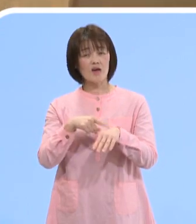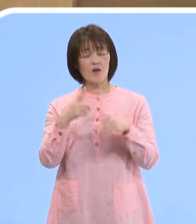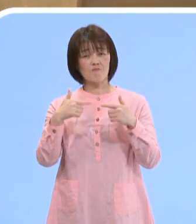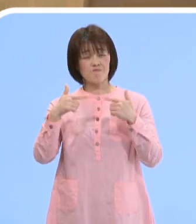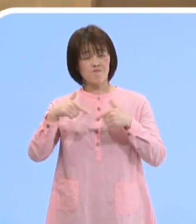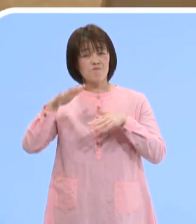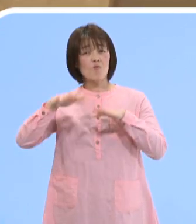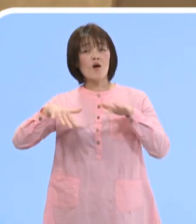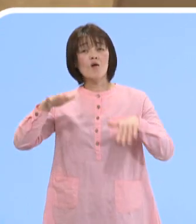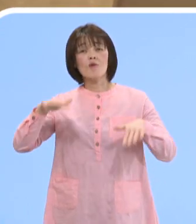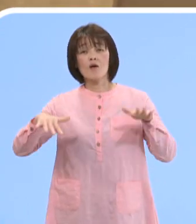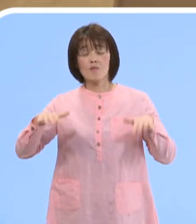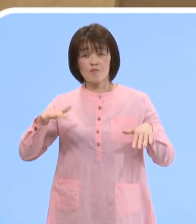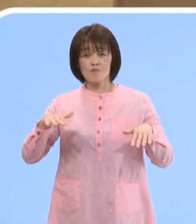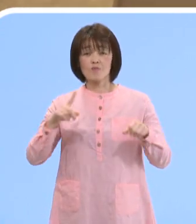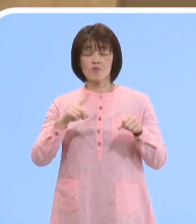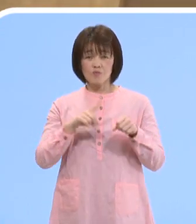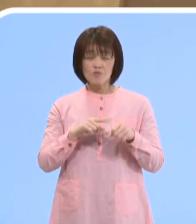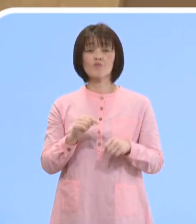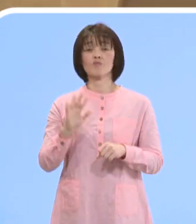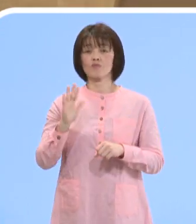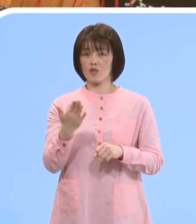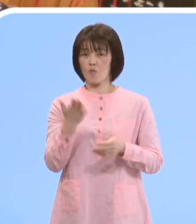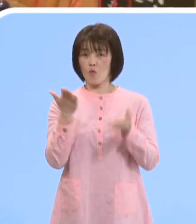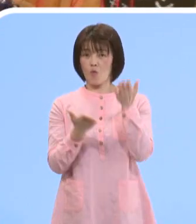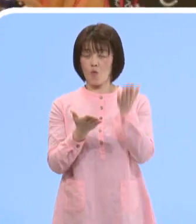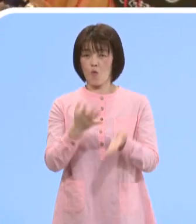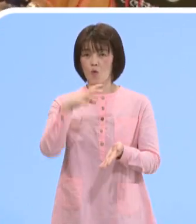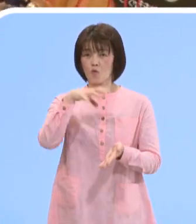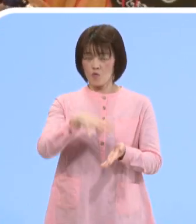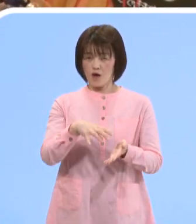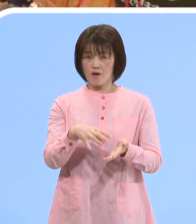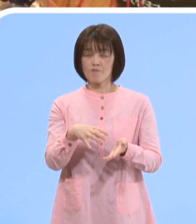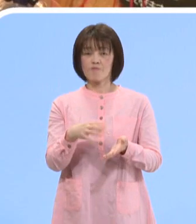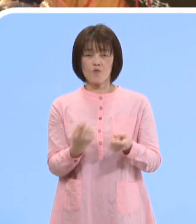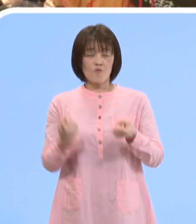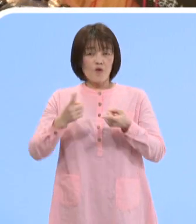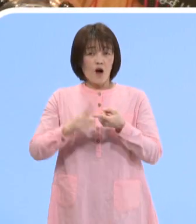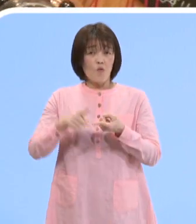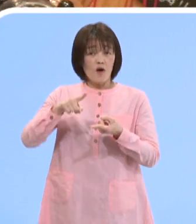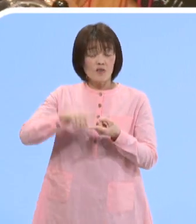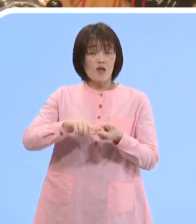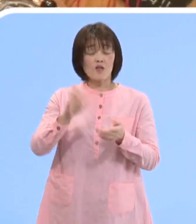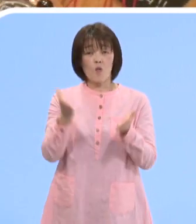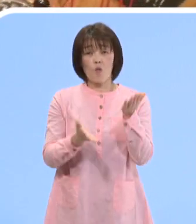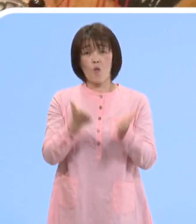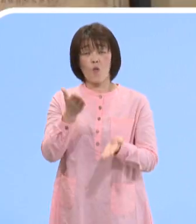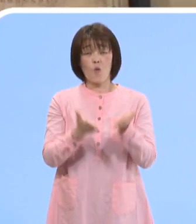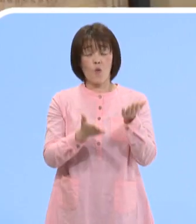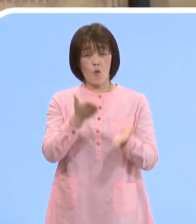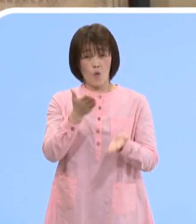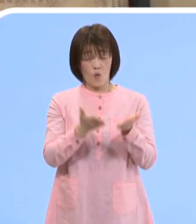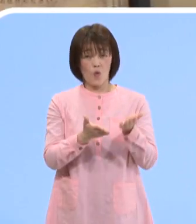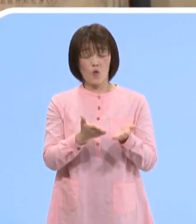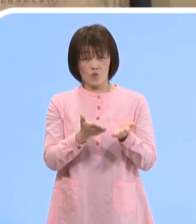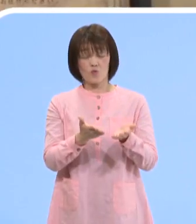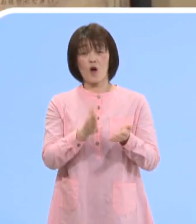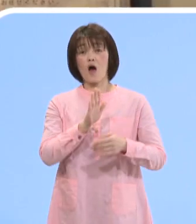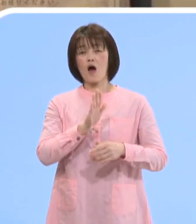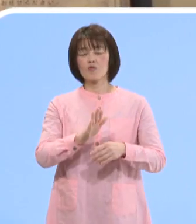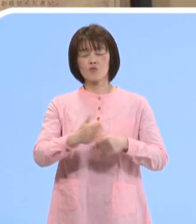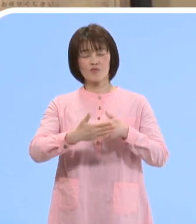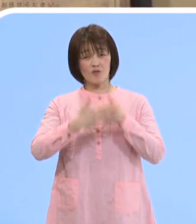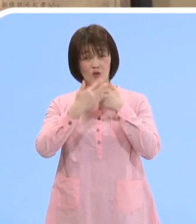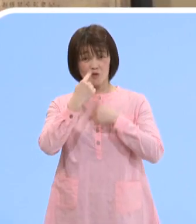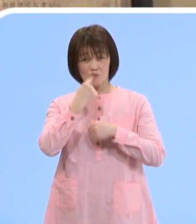ていうのがバラバラなんですけど、保育園さん結構柔軟に対応してくださってて、はい、すごい助かってます